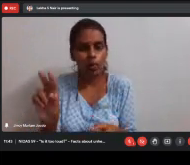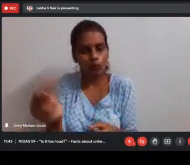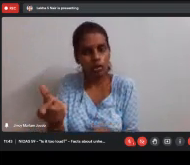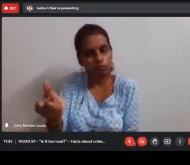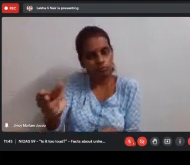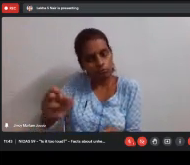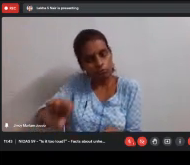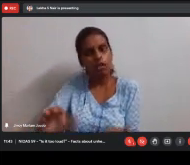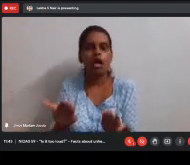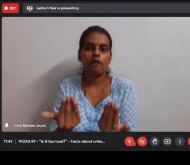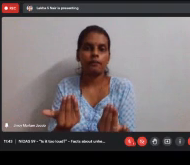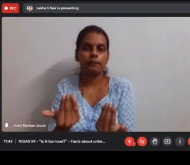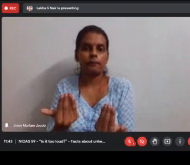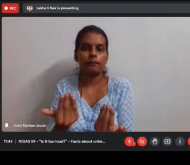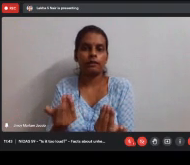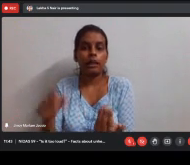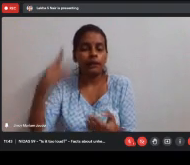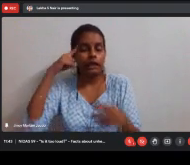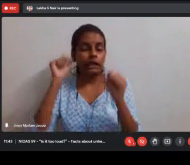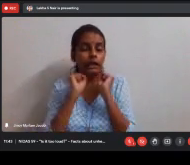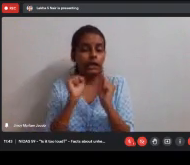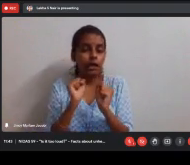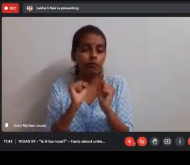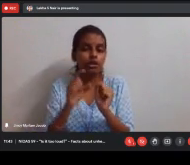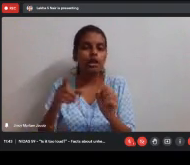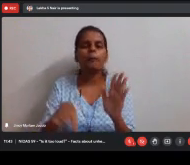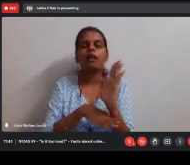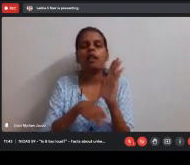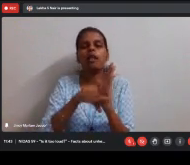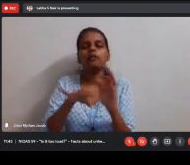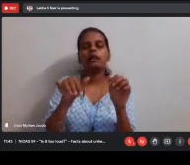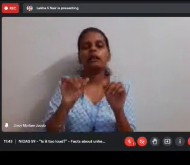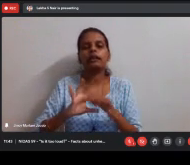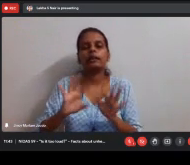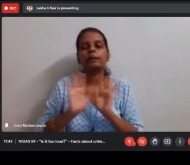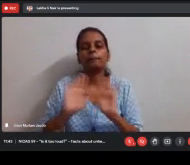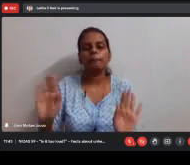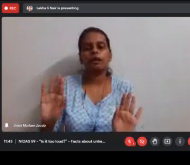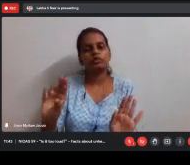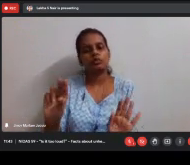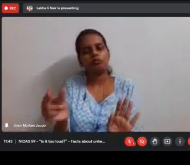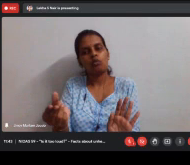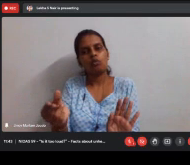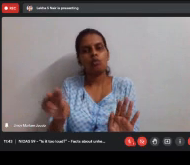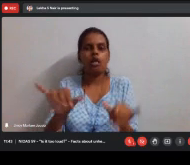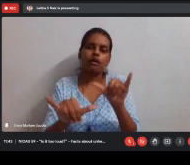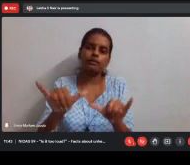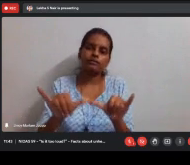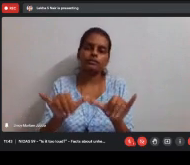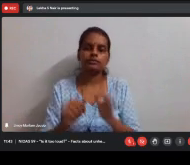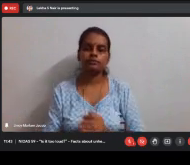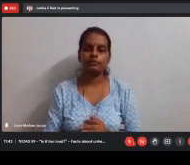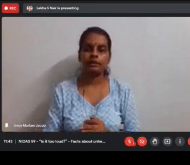നമുക്ക് വേരിയേഷൻ വരുത്താം. പിന്നെ ദൂരം, പിന്നെ സമയം. ഈ 3 കാര്യങ്ങൾ വെച്ചിട്ടാണ് നമ്മൾ അതിന്റെ പ്രതിരോധം പറയുന്നത്. സോ വോളിയത്തിന്റെ